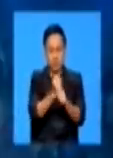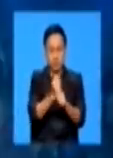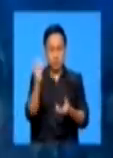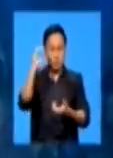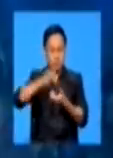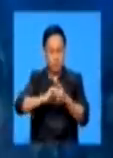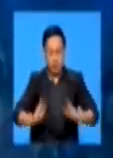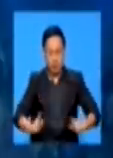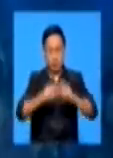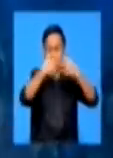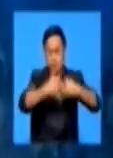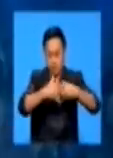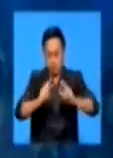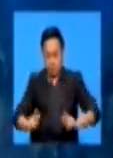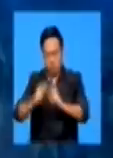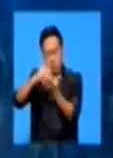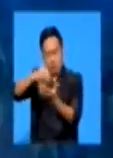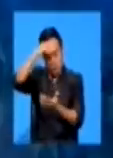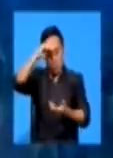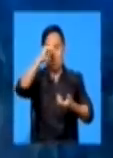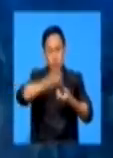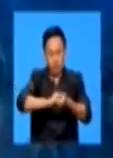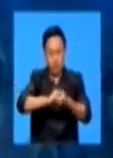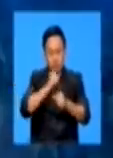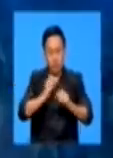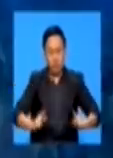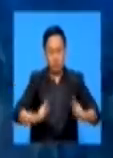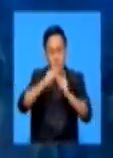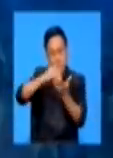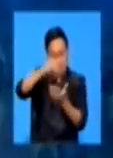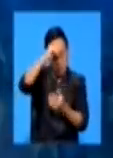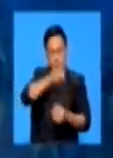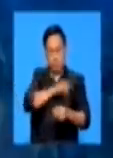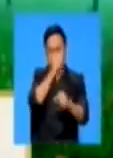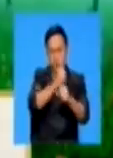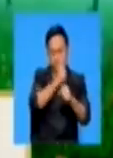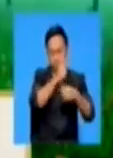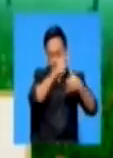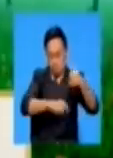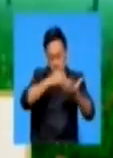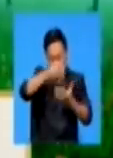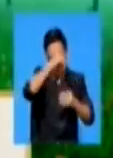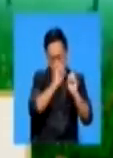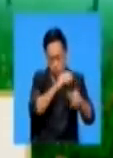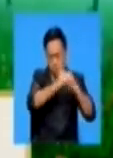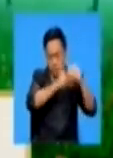หกรรมกระทรวงศึกษาธิการที่เป็นผู้ใช้และผู้ผลิตแรงงานที่มีฝีมือก็ต้องสอบถามจากผู้ประกอบการไทยด้วยนะครับเพราะ